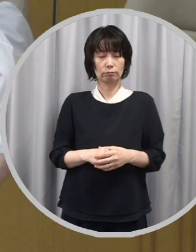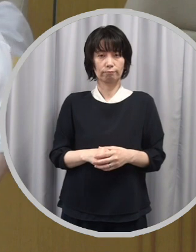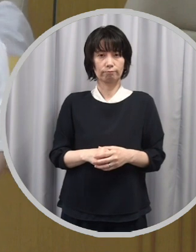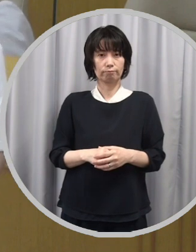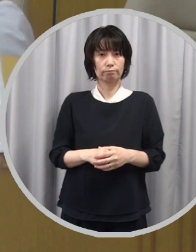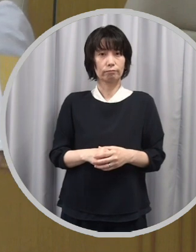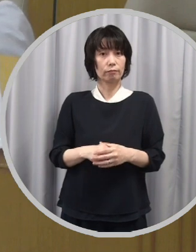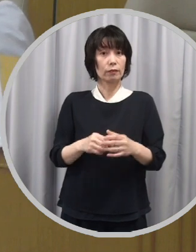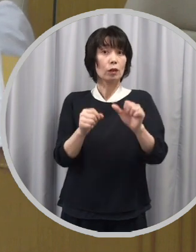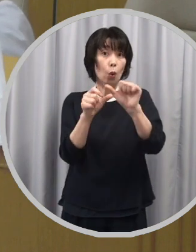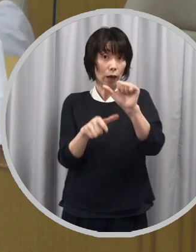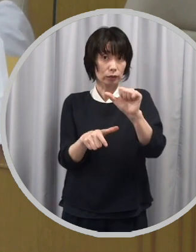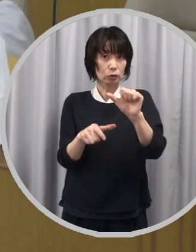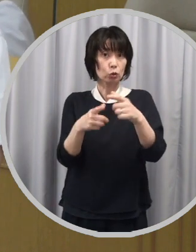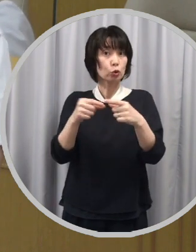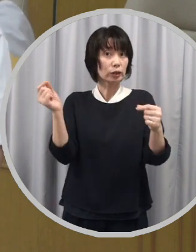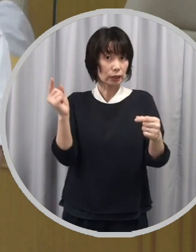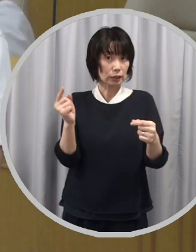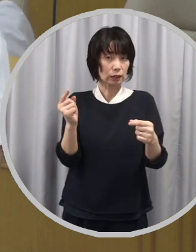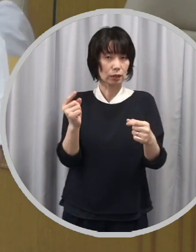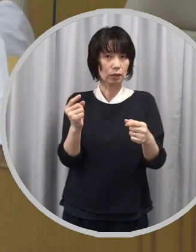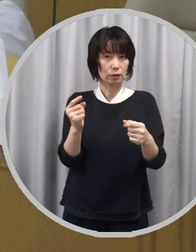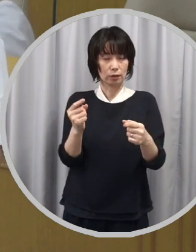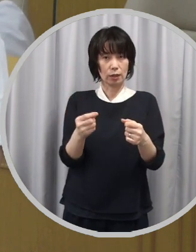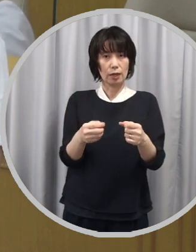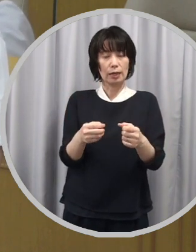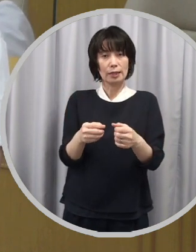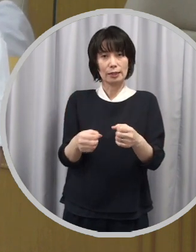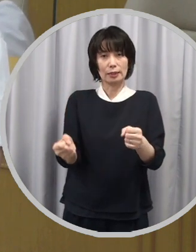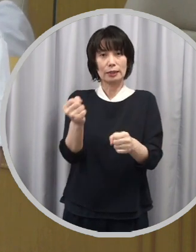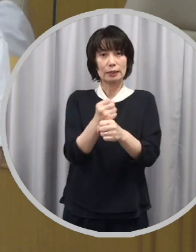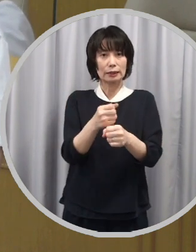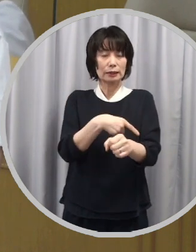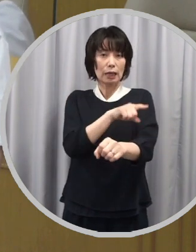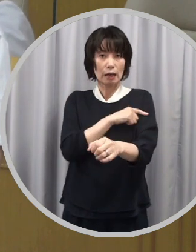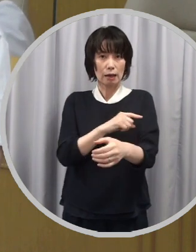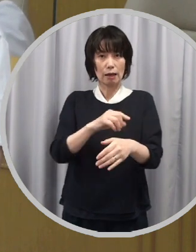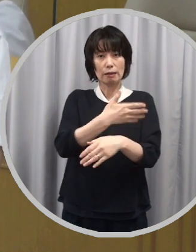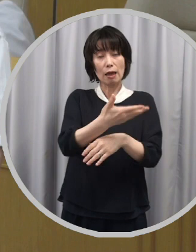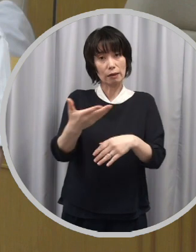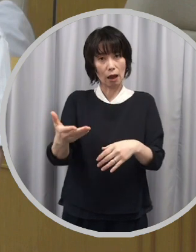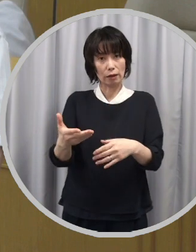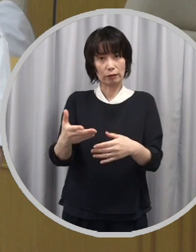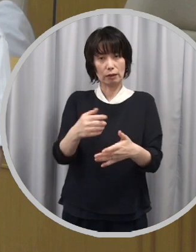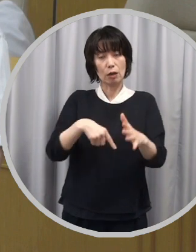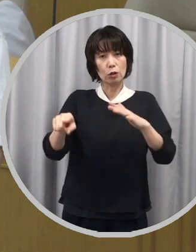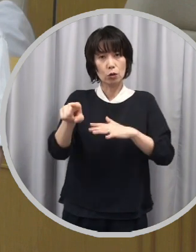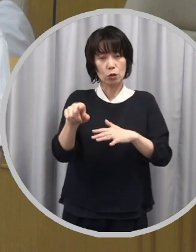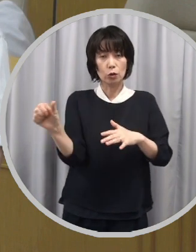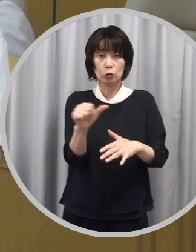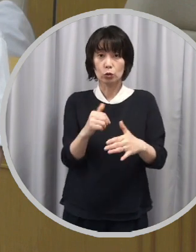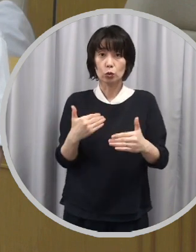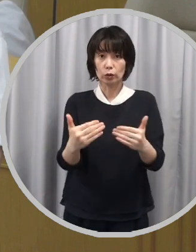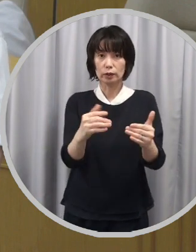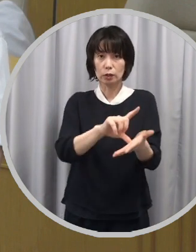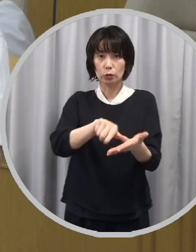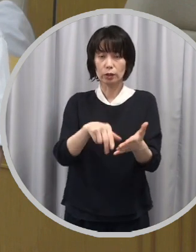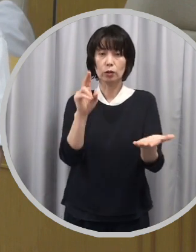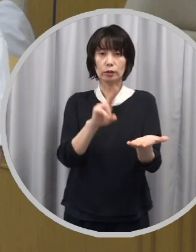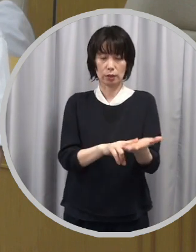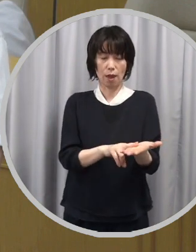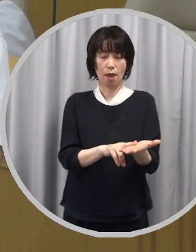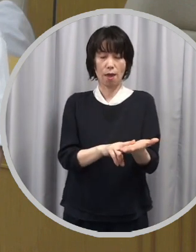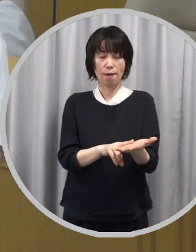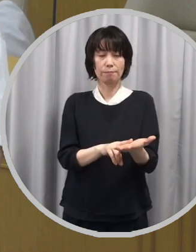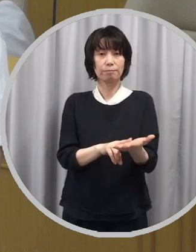先月国では再エネ海域利用法に基づく促進区域の指定に向け、新